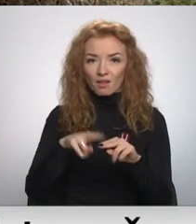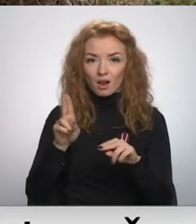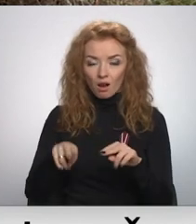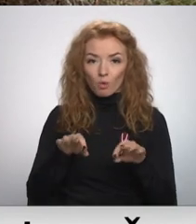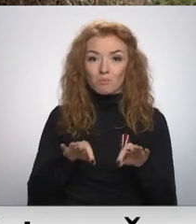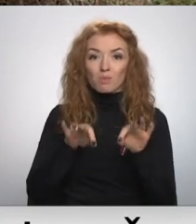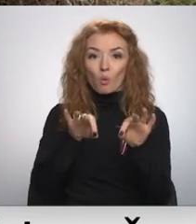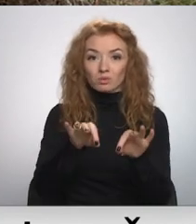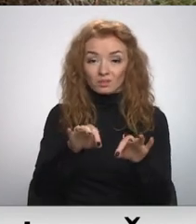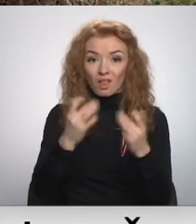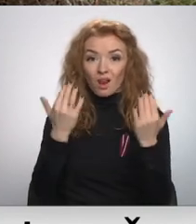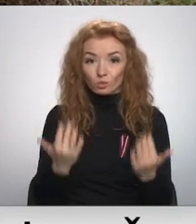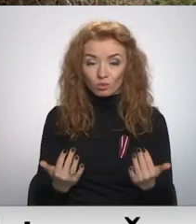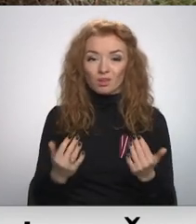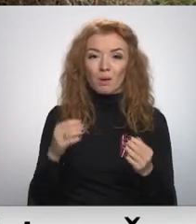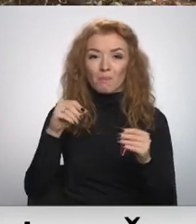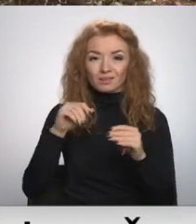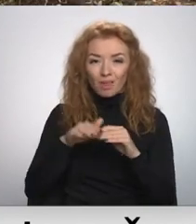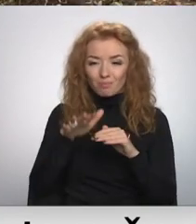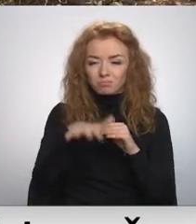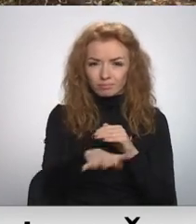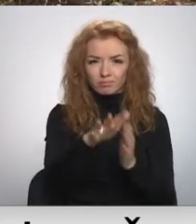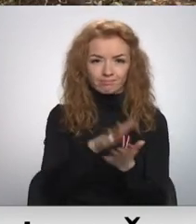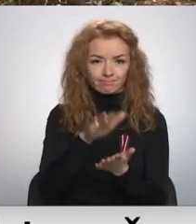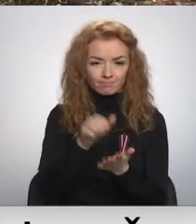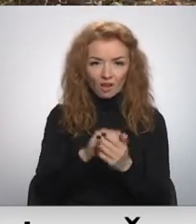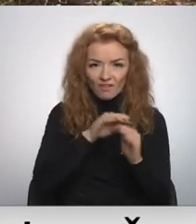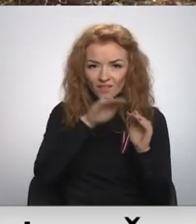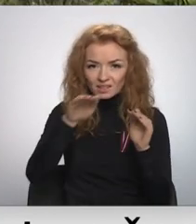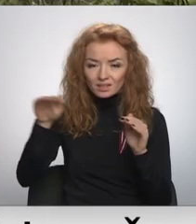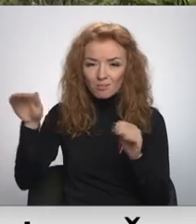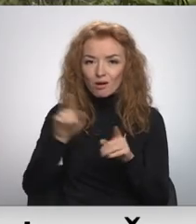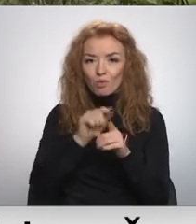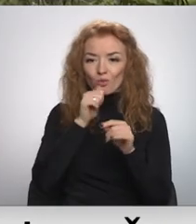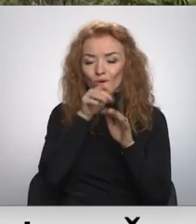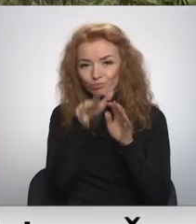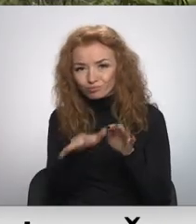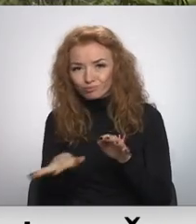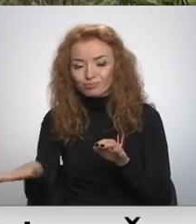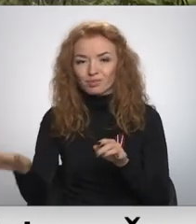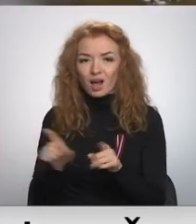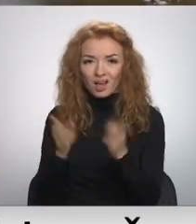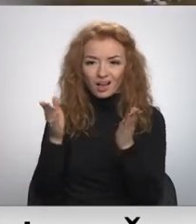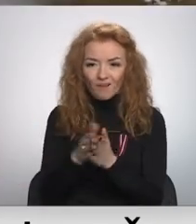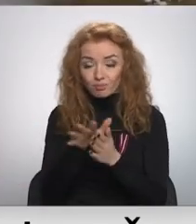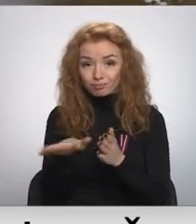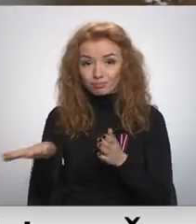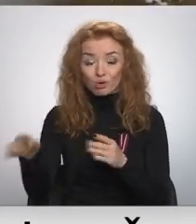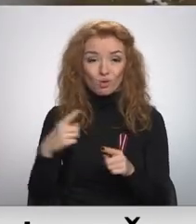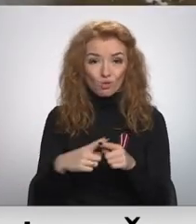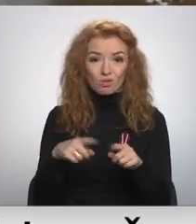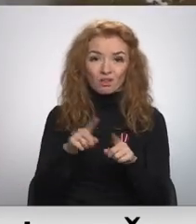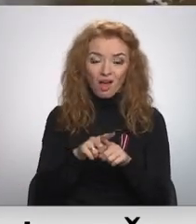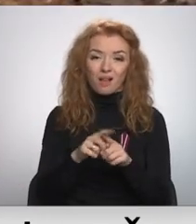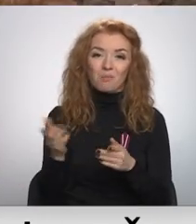brauciena rezultātā izbraukāta meža zemsedze, bojātas virszemes ūdens novadīšanas vagas un grāvju atbērtnes, kā arī